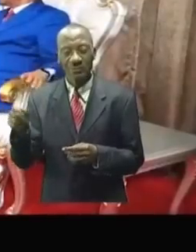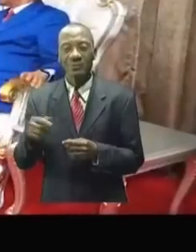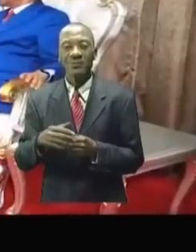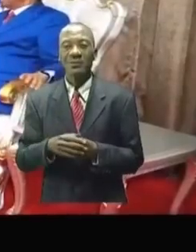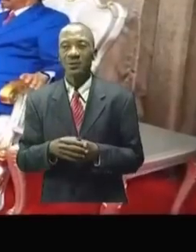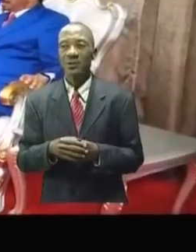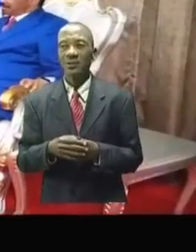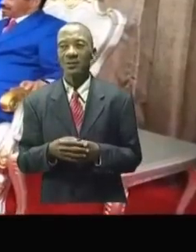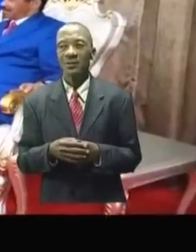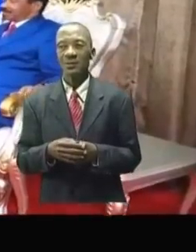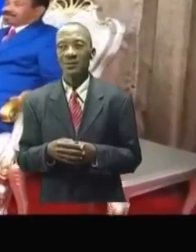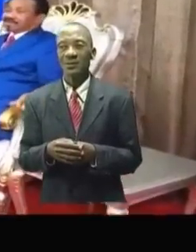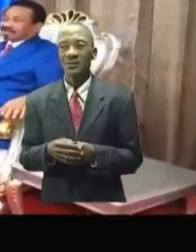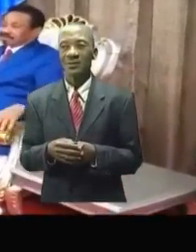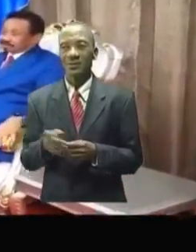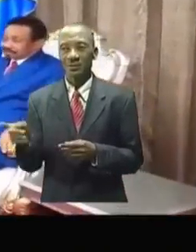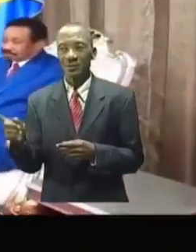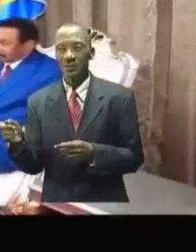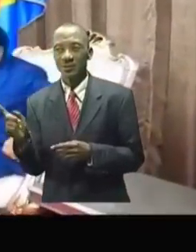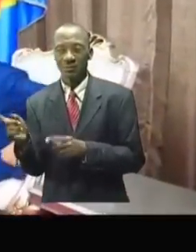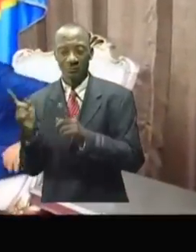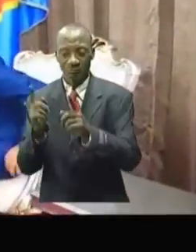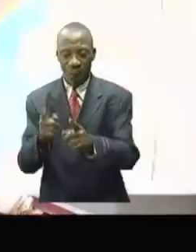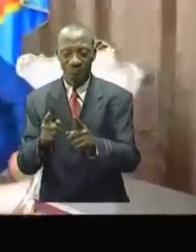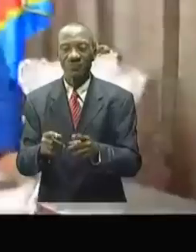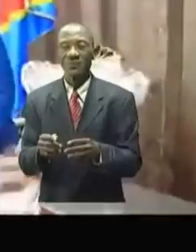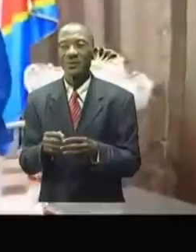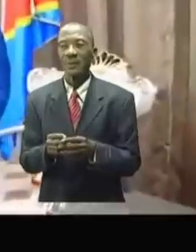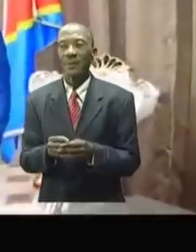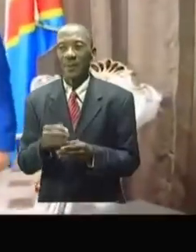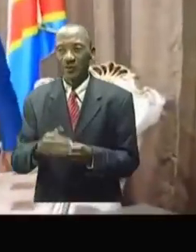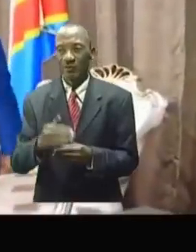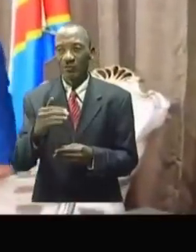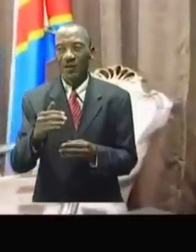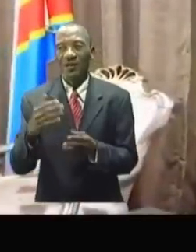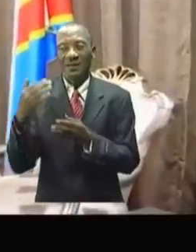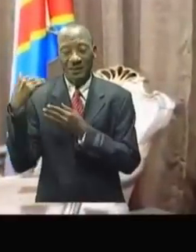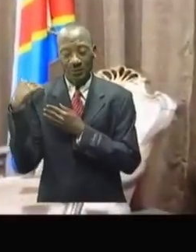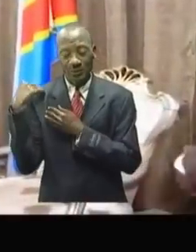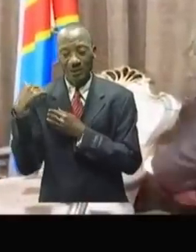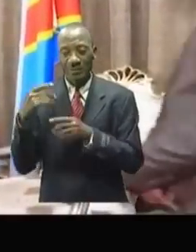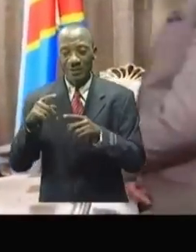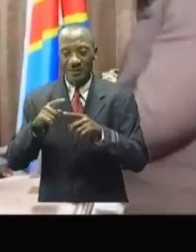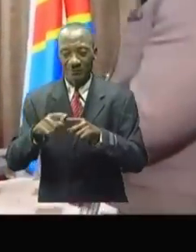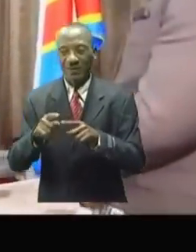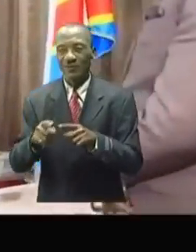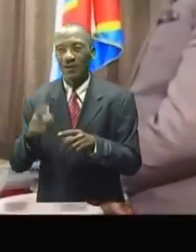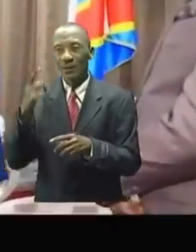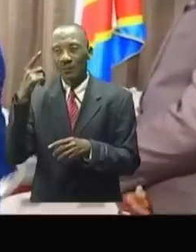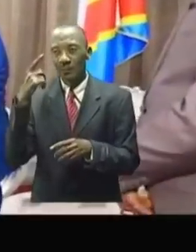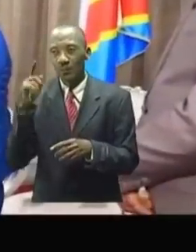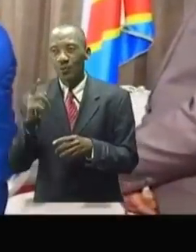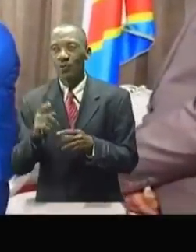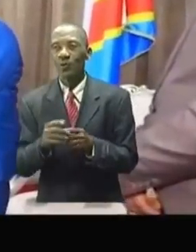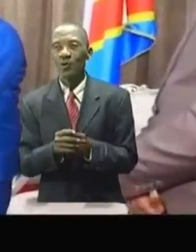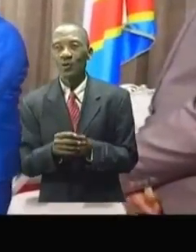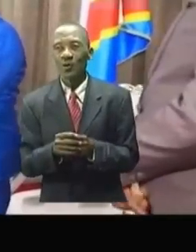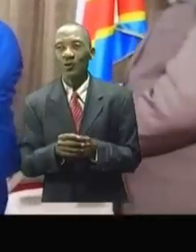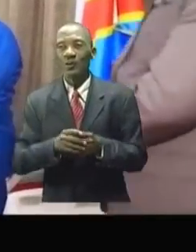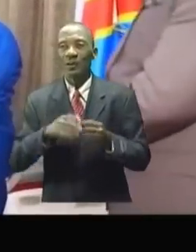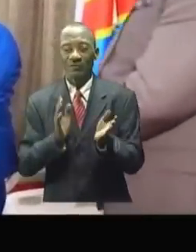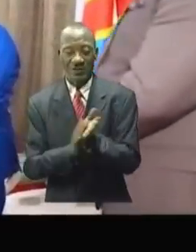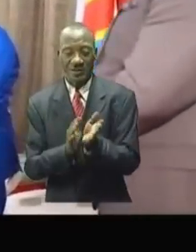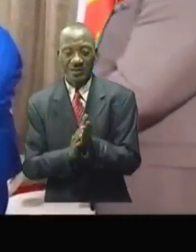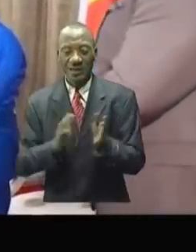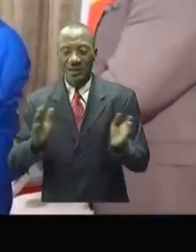de Warriors, c'est la troisième fois que le ministre des Finances dépose ce projet à temps dans le respect des dispositions légales prévues à